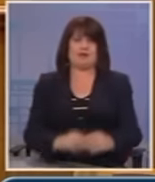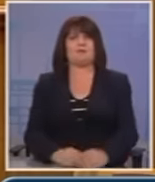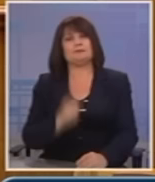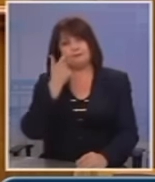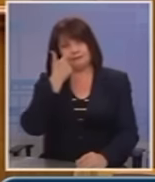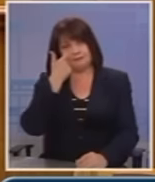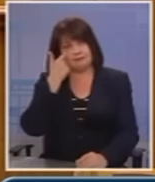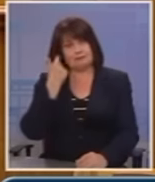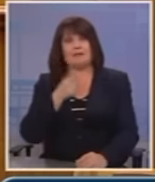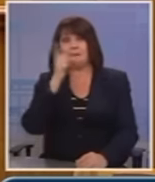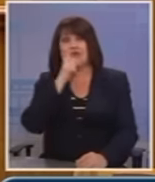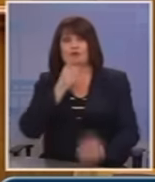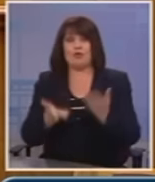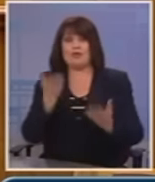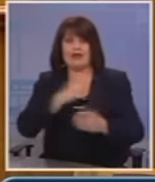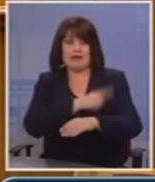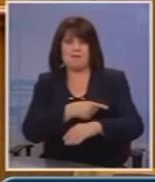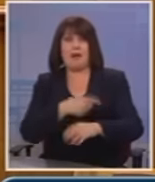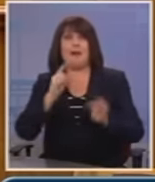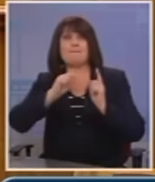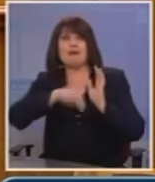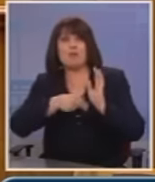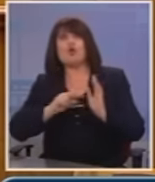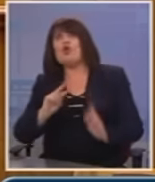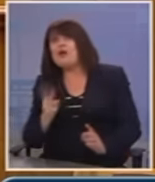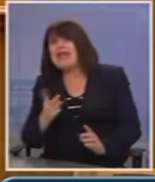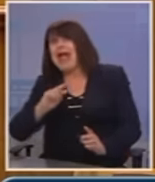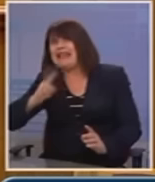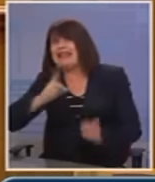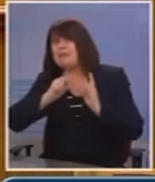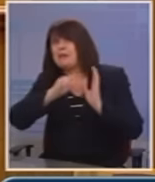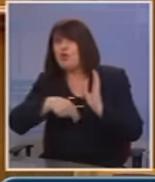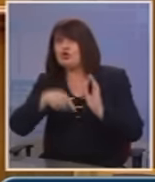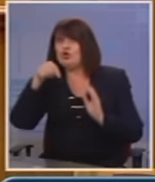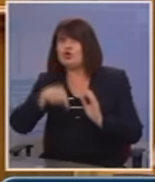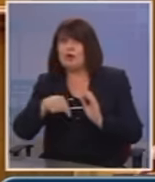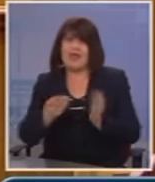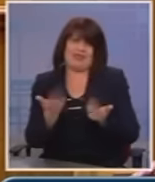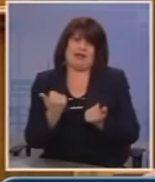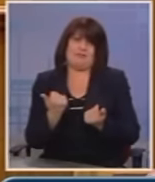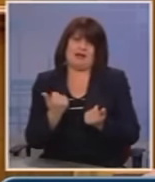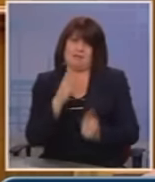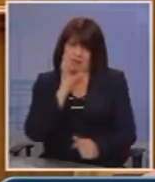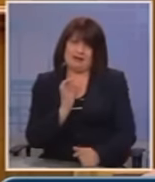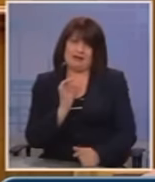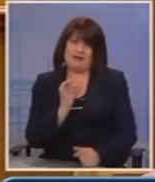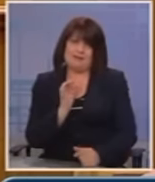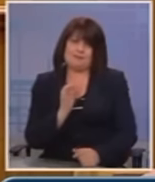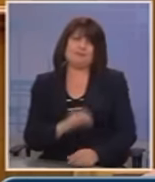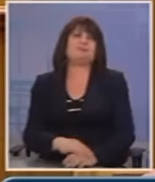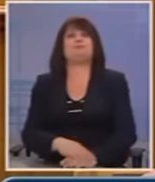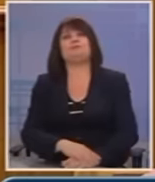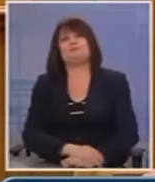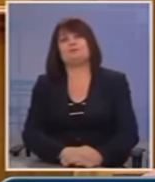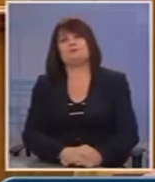Ισχυροποιηθήκατε μέσα από ένα ψευτοδίλημα, μνημόνιο αντιμνημόνιο. Τώρα που καταραίει αυτό το δίλημα, καθώς η εναλλακτική